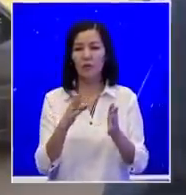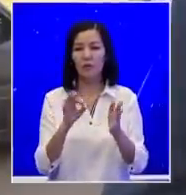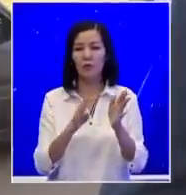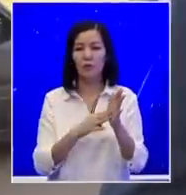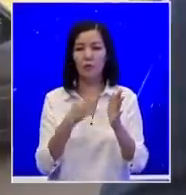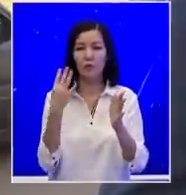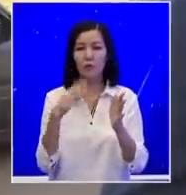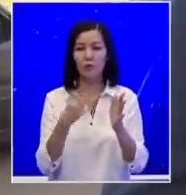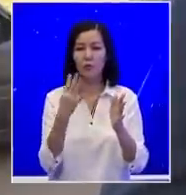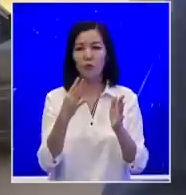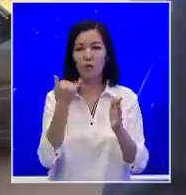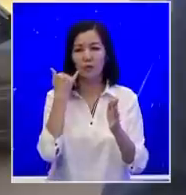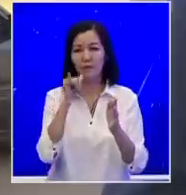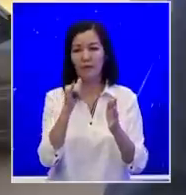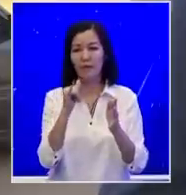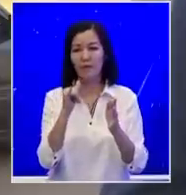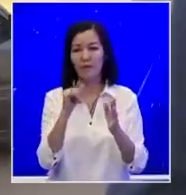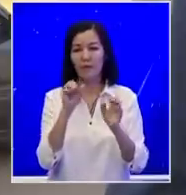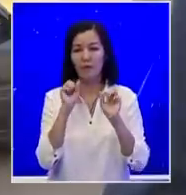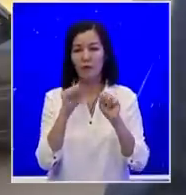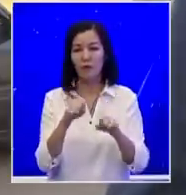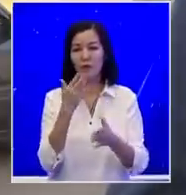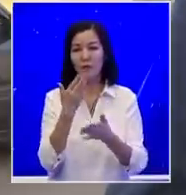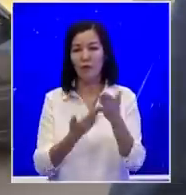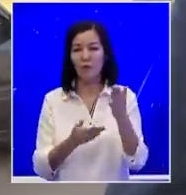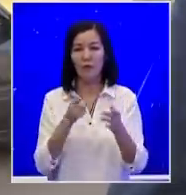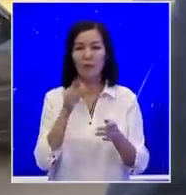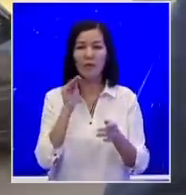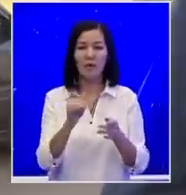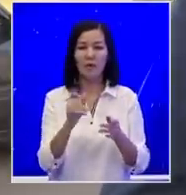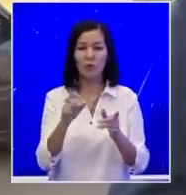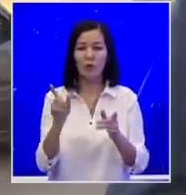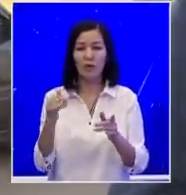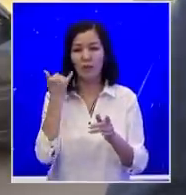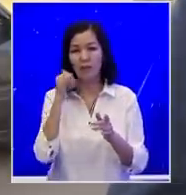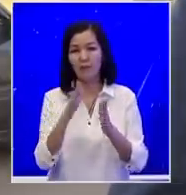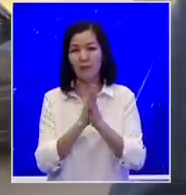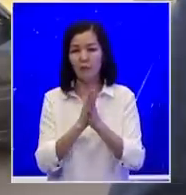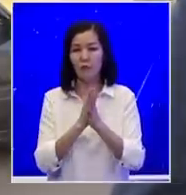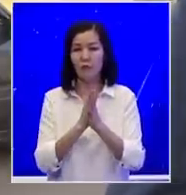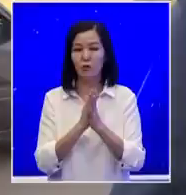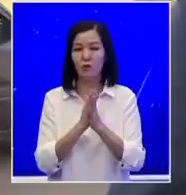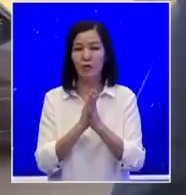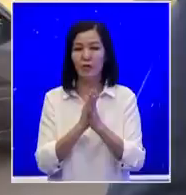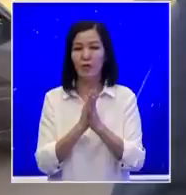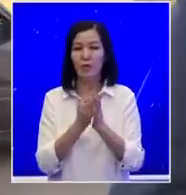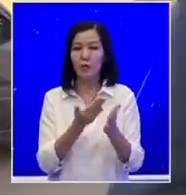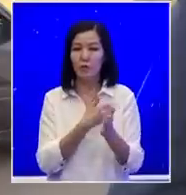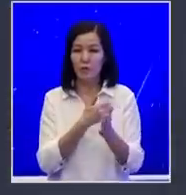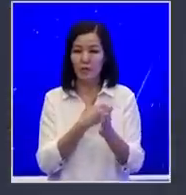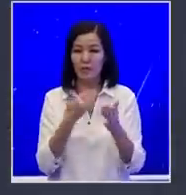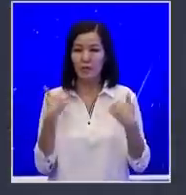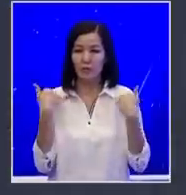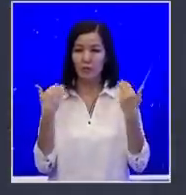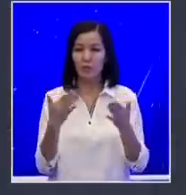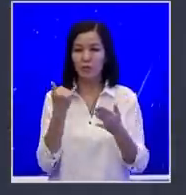бойынша біздің еріктілер жұмыс істеп жатыр. Соған күніне 1000-ға жуық осындай ұсыныстар, жаңдай сұранымдар түсіп жатыр,